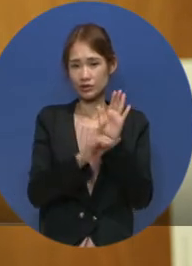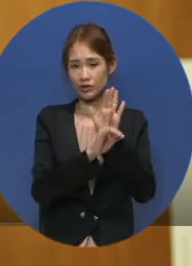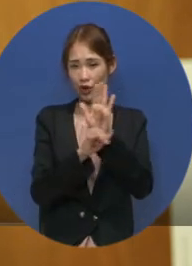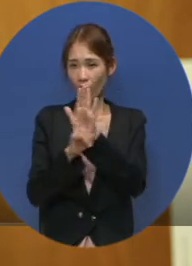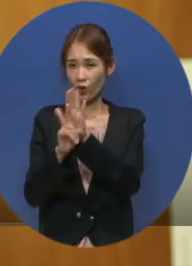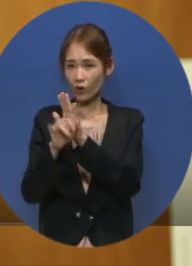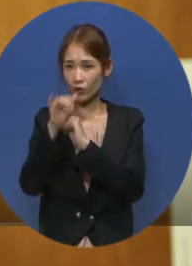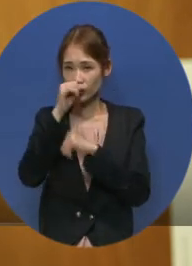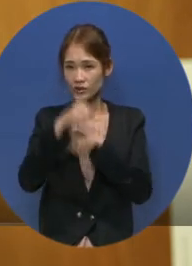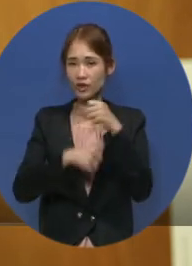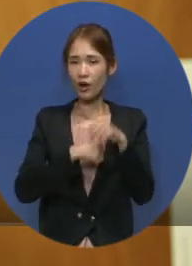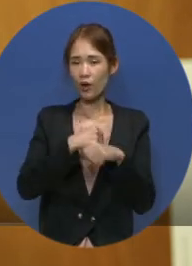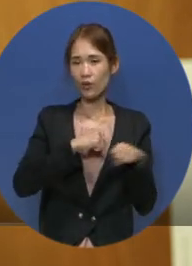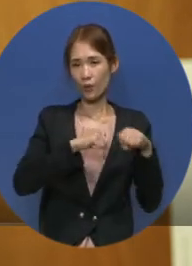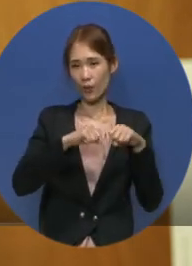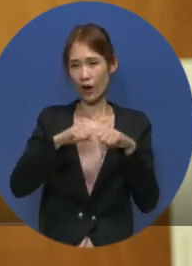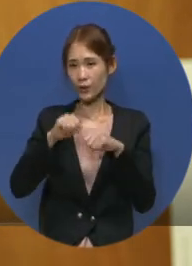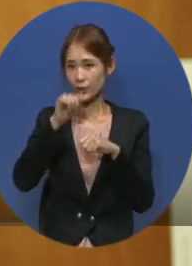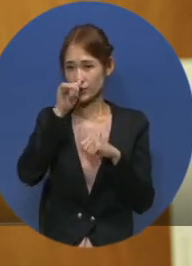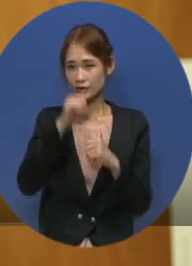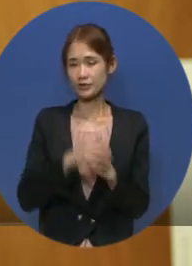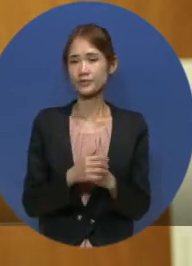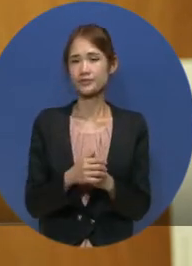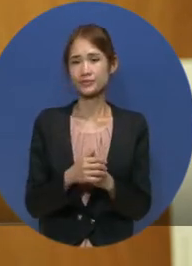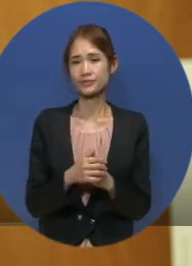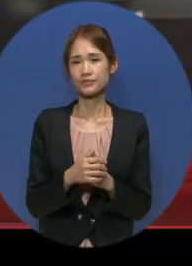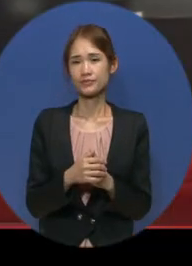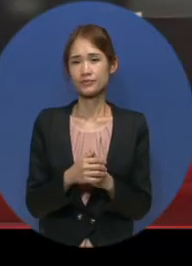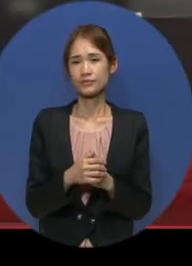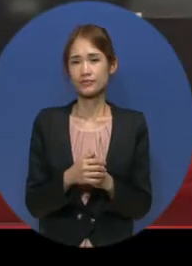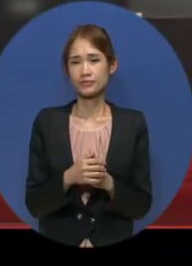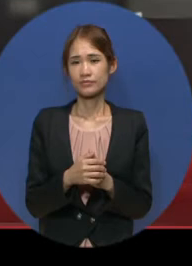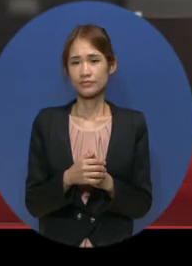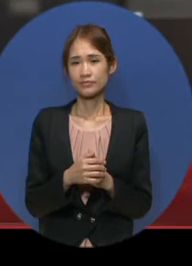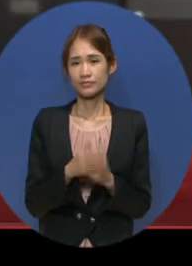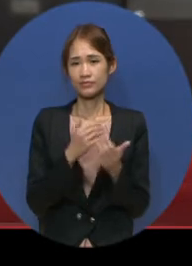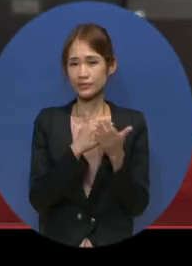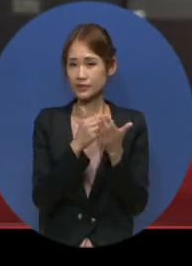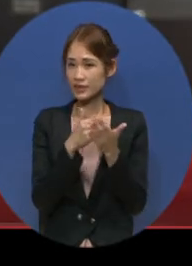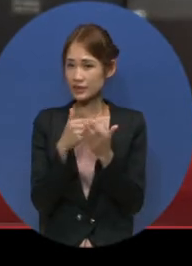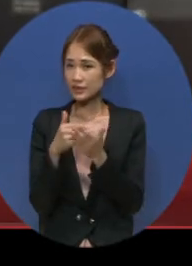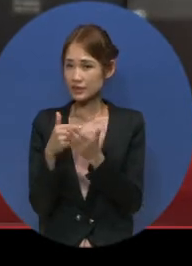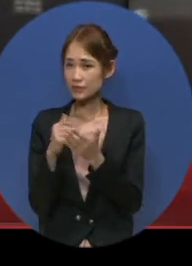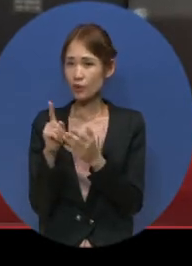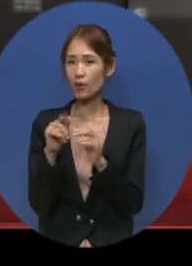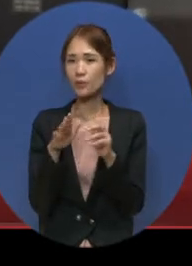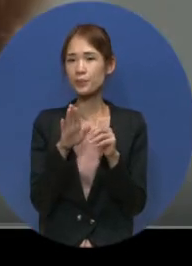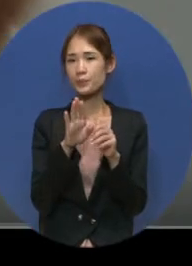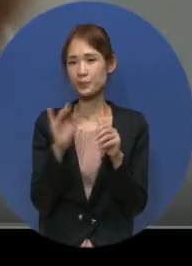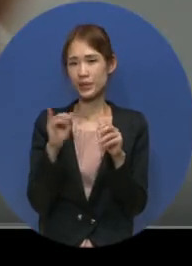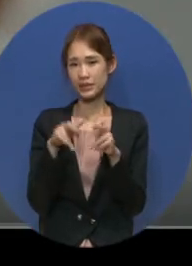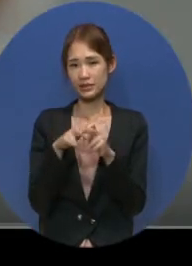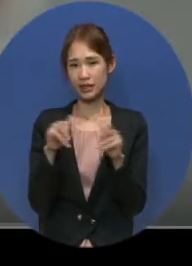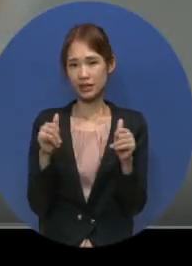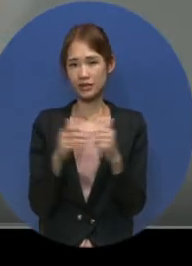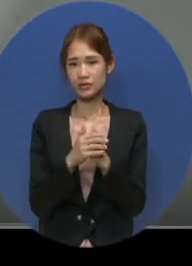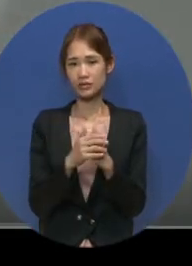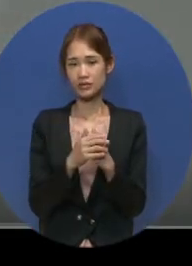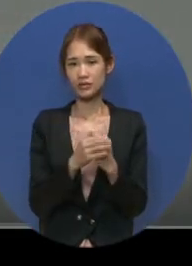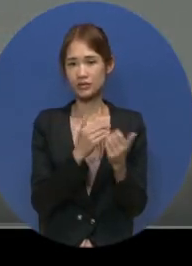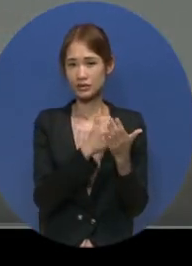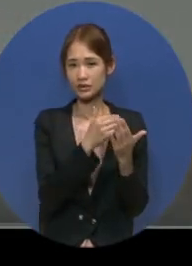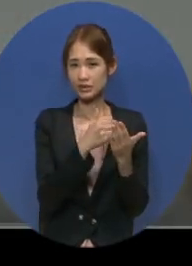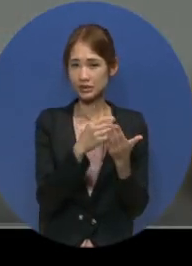전시도 하고 좀 자유롭게 활동하시는 분들이고요. 이분들의 그림이 이제, 비장애인들,